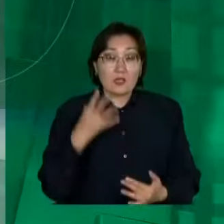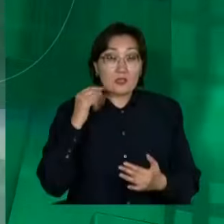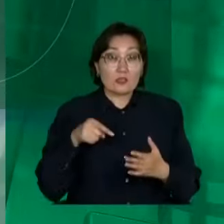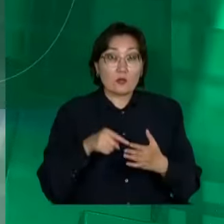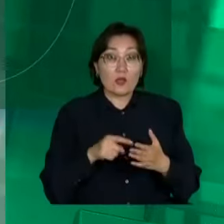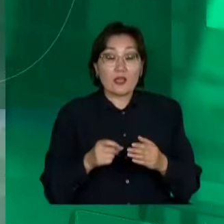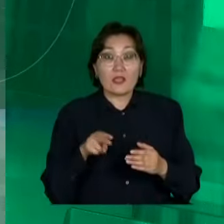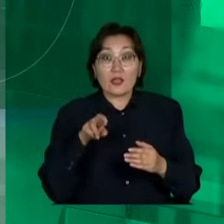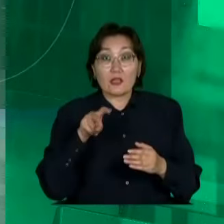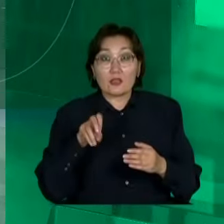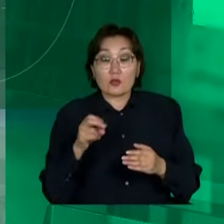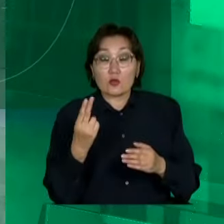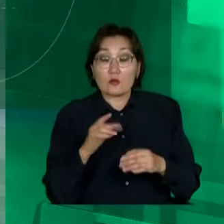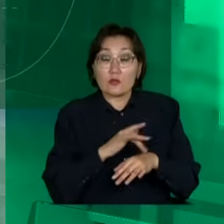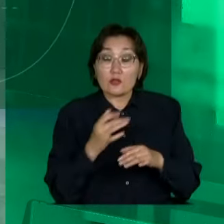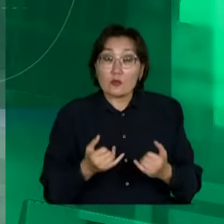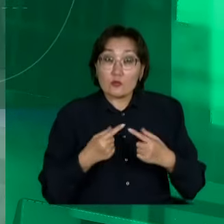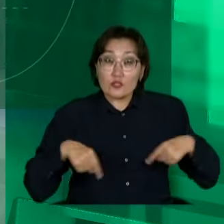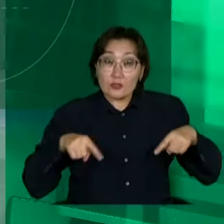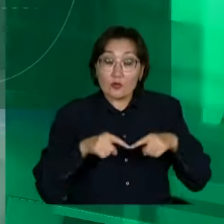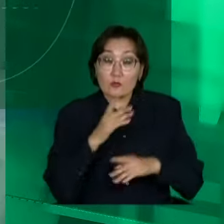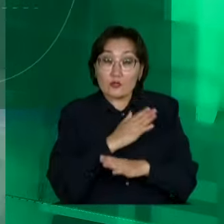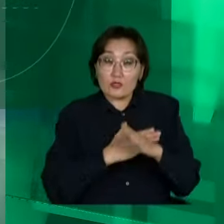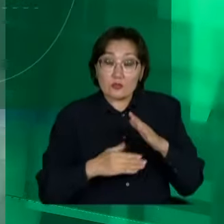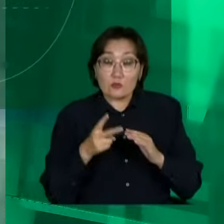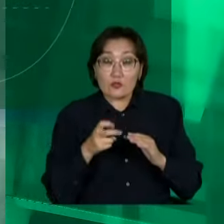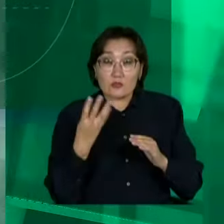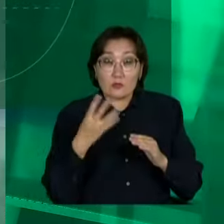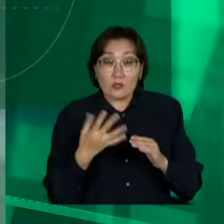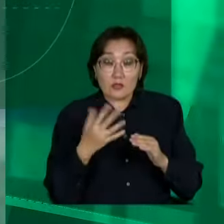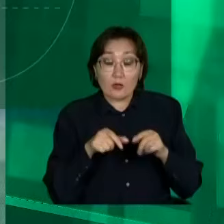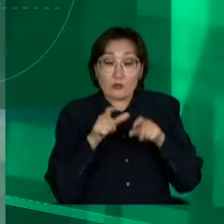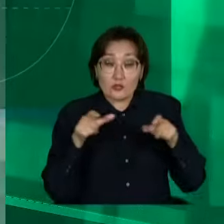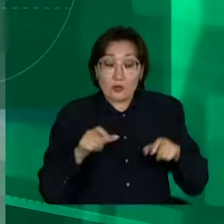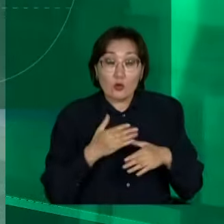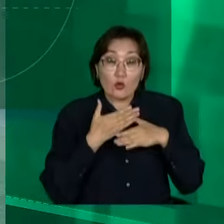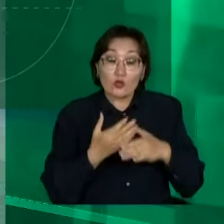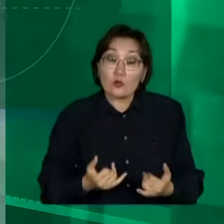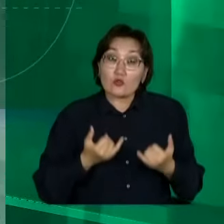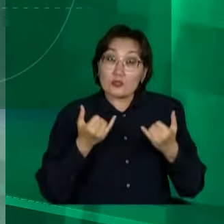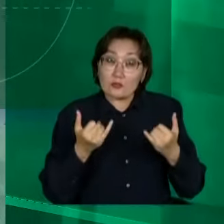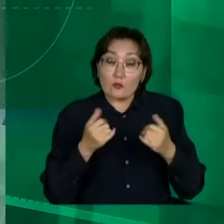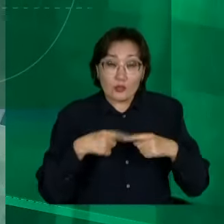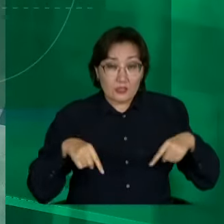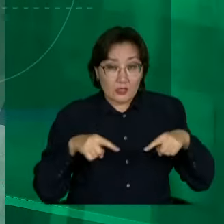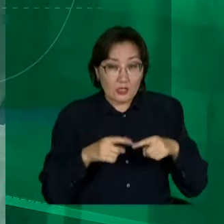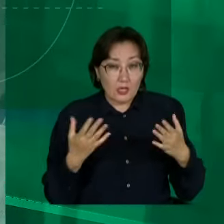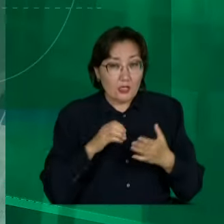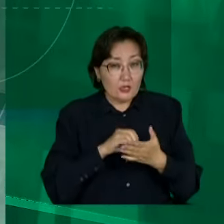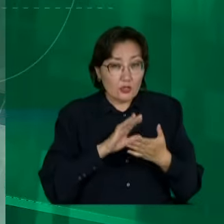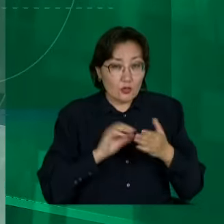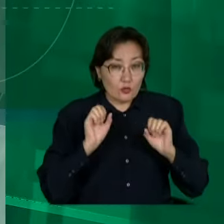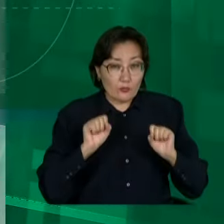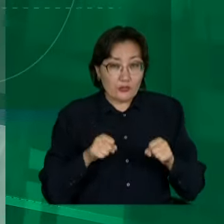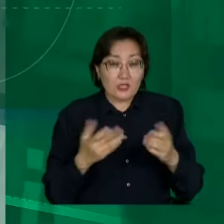Алматыдағы Аялы әлеуметтік қызмет орталығы мүмкіндігі шектеулі 245 азаматқа қолдау көрсетуде. Мекемеге қалай тіркелуге